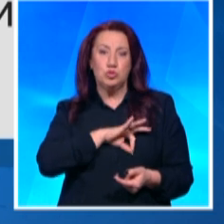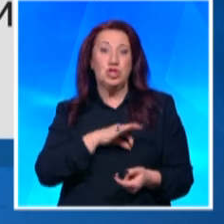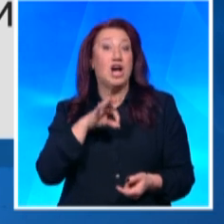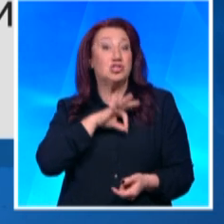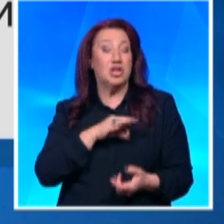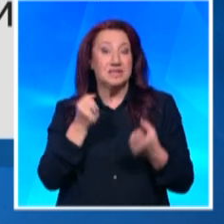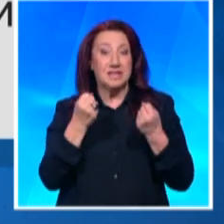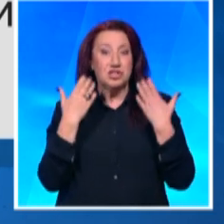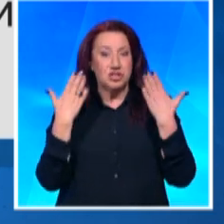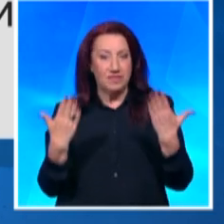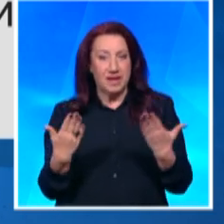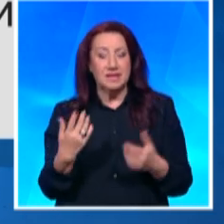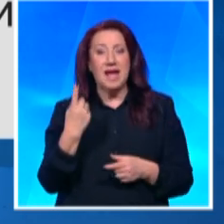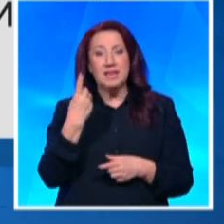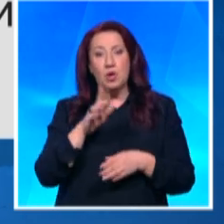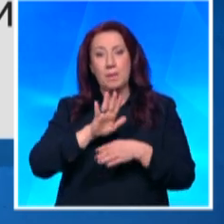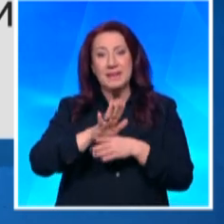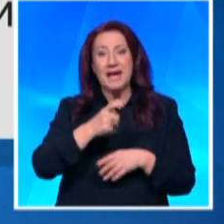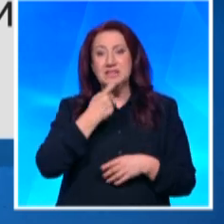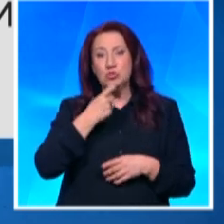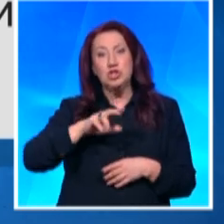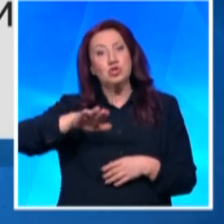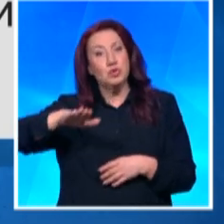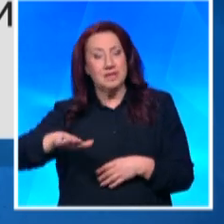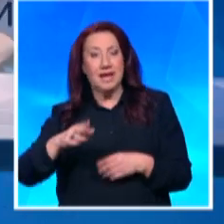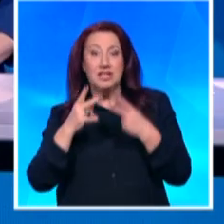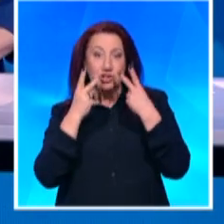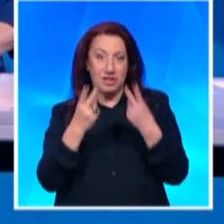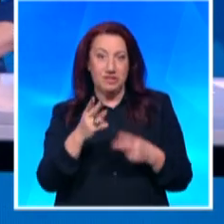15-годишно дете ще вижда с нейните очи.